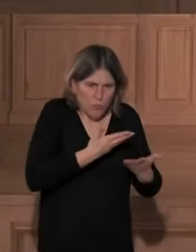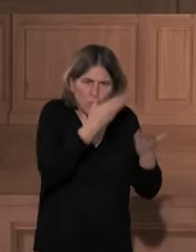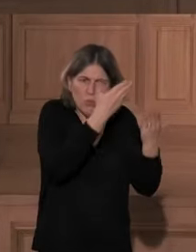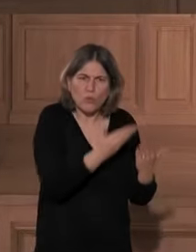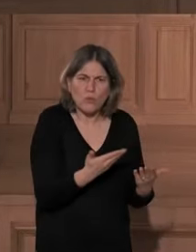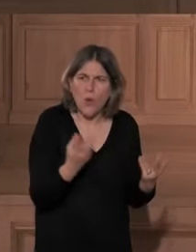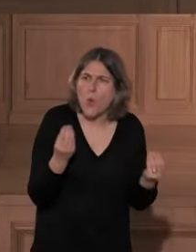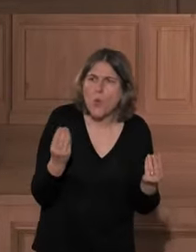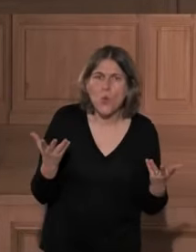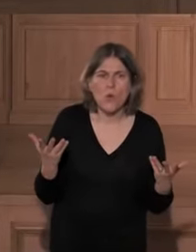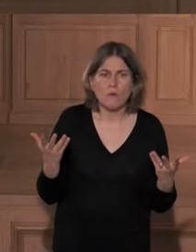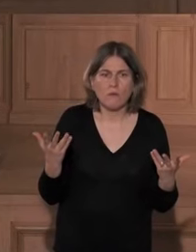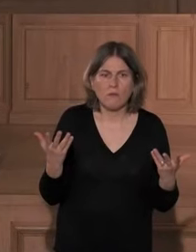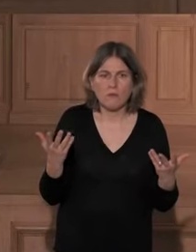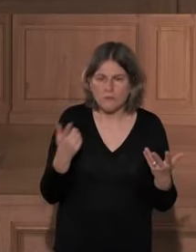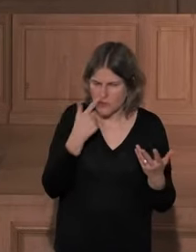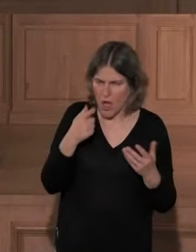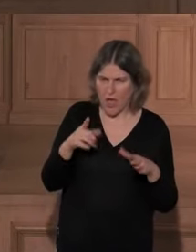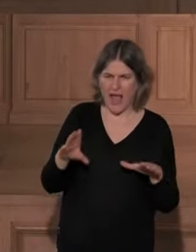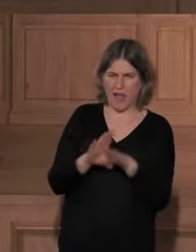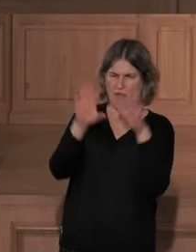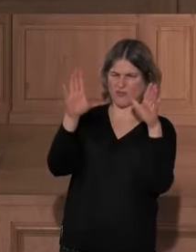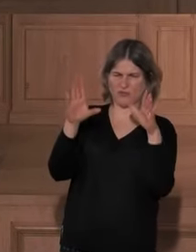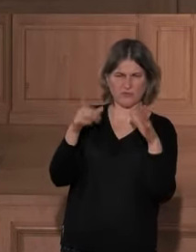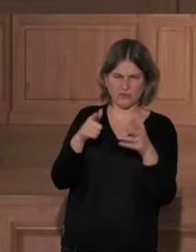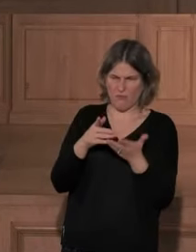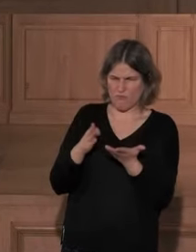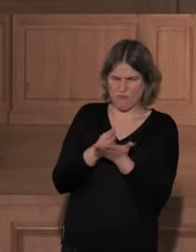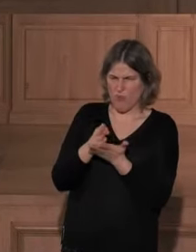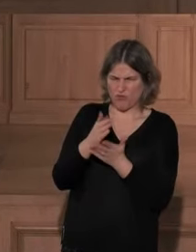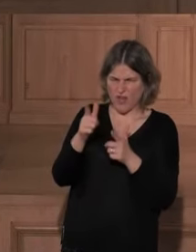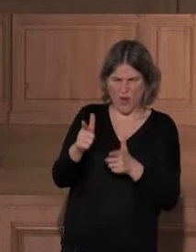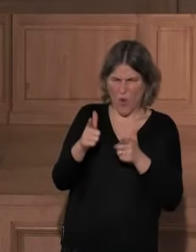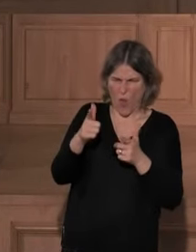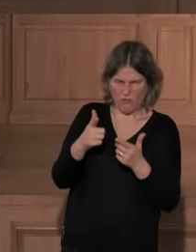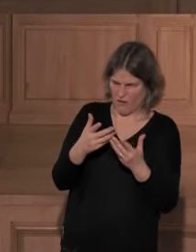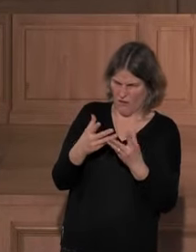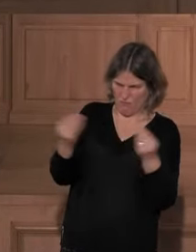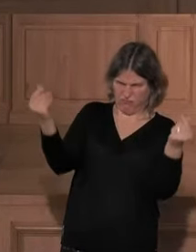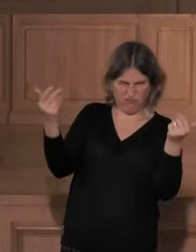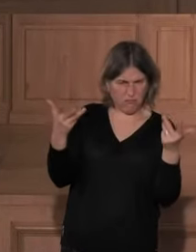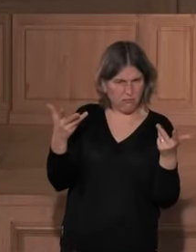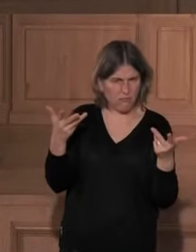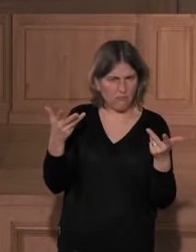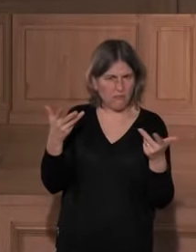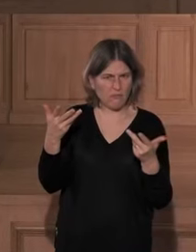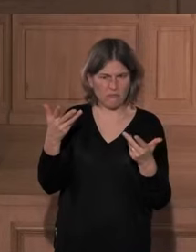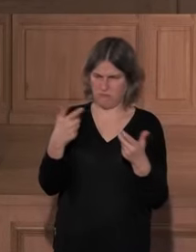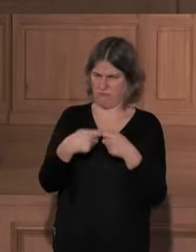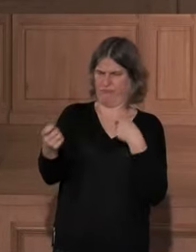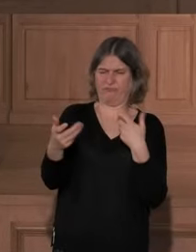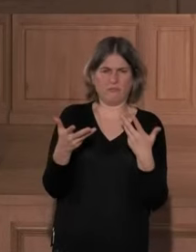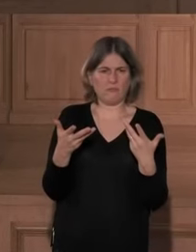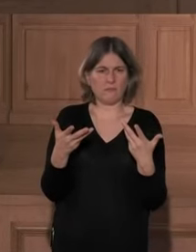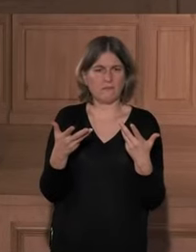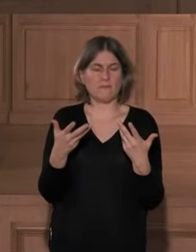d'une seconde à l'autre, ne veut plus rien dire, ni votre projet, et plus rien, et vous-même. Et en